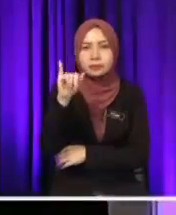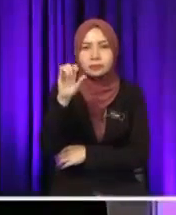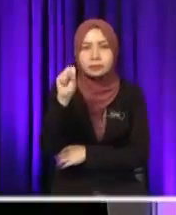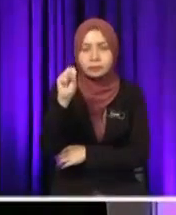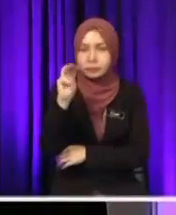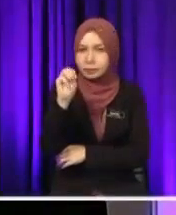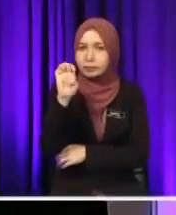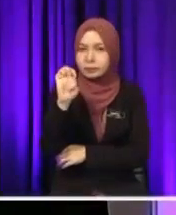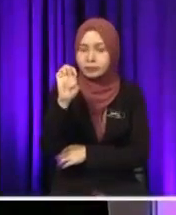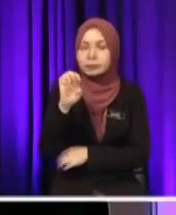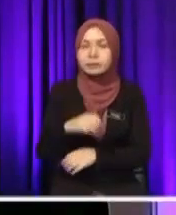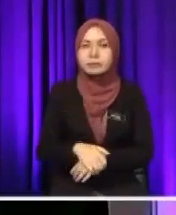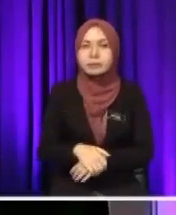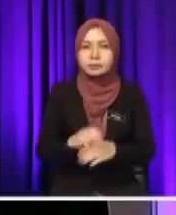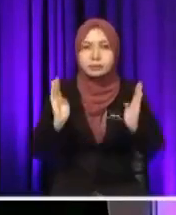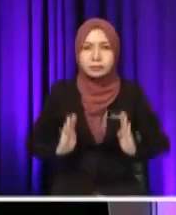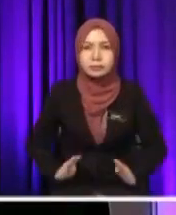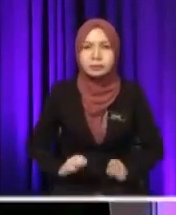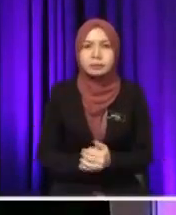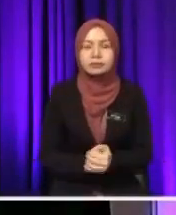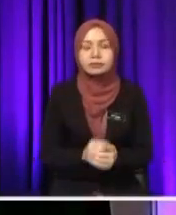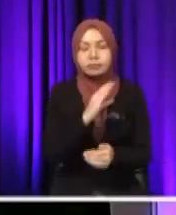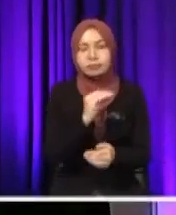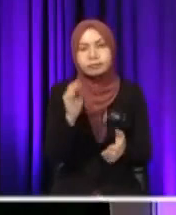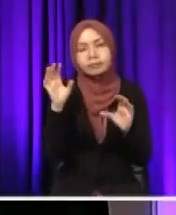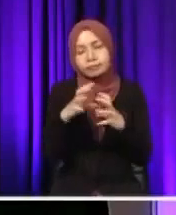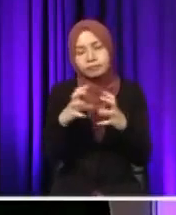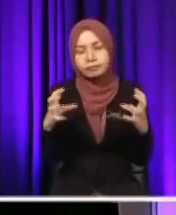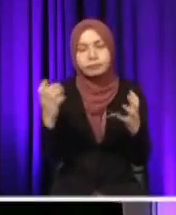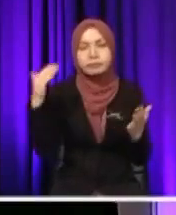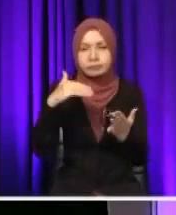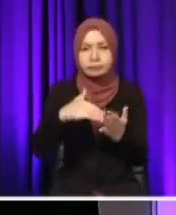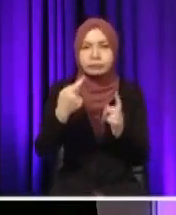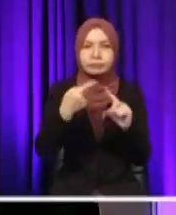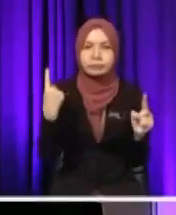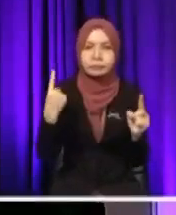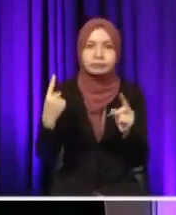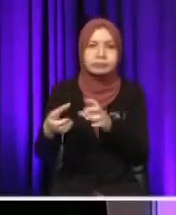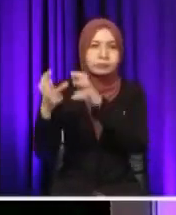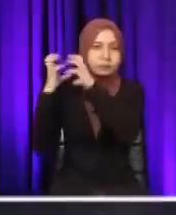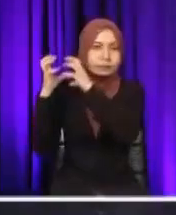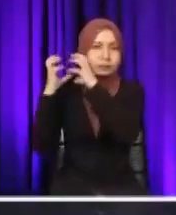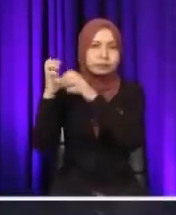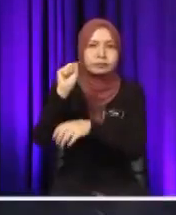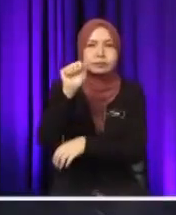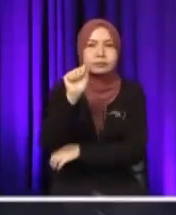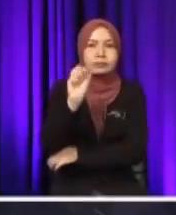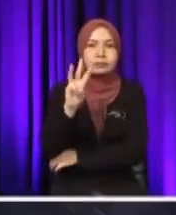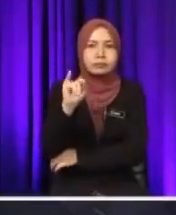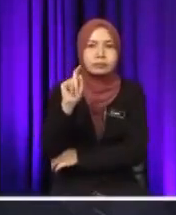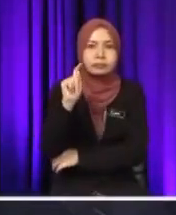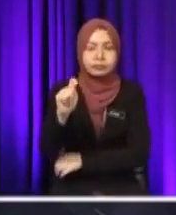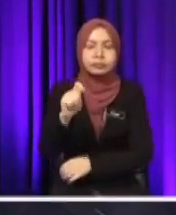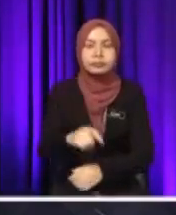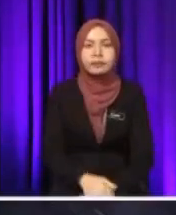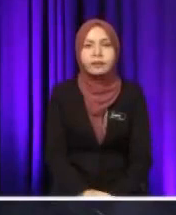banyaknya datangnya daripada hasil minyak sawit. Sabun tadi dah ada dekat Chris kan? Sabun. Ada satu contoh. Okey.